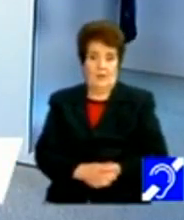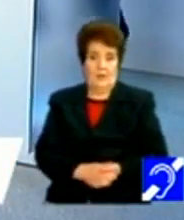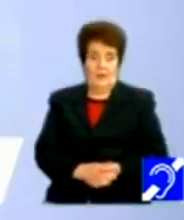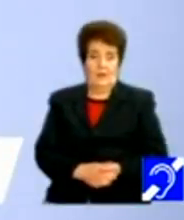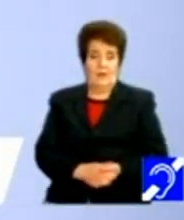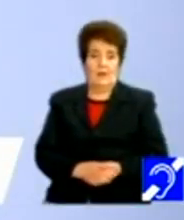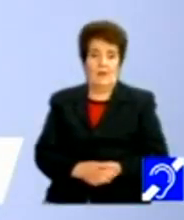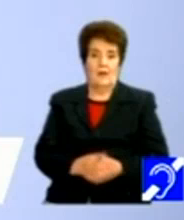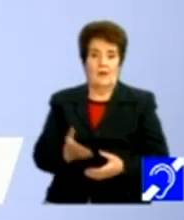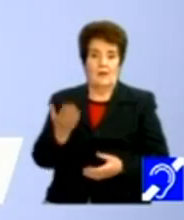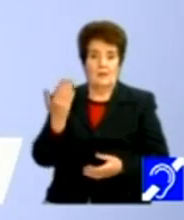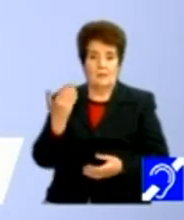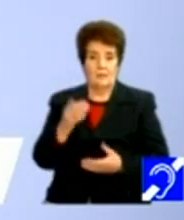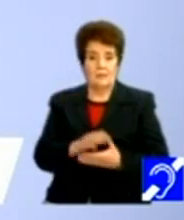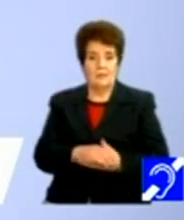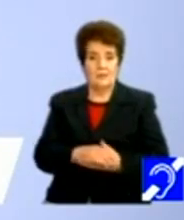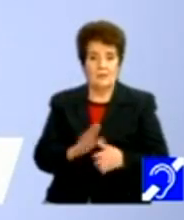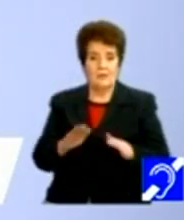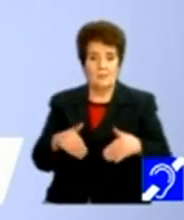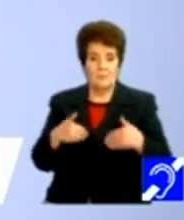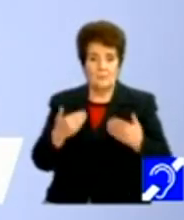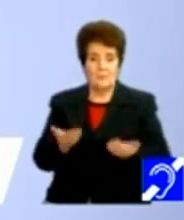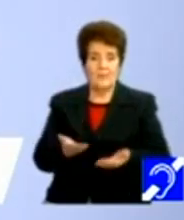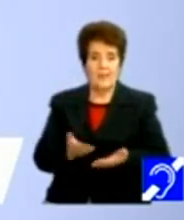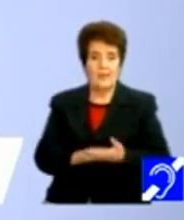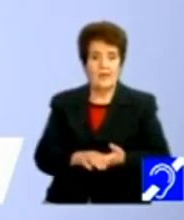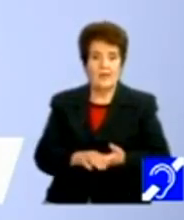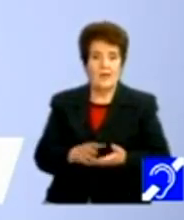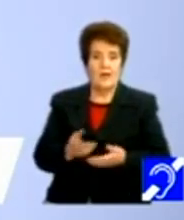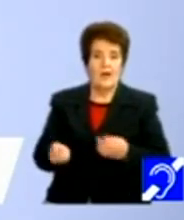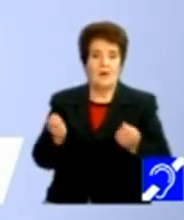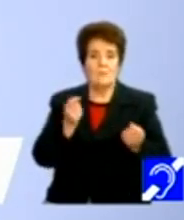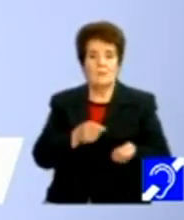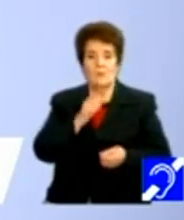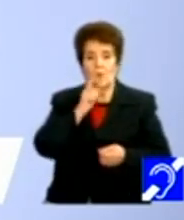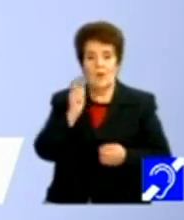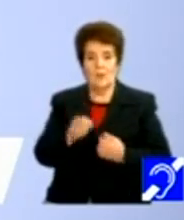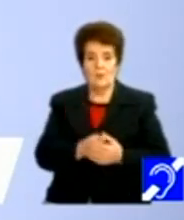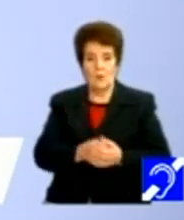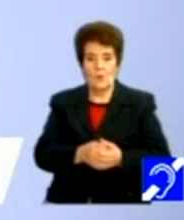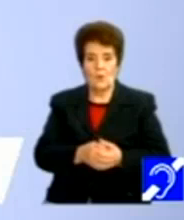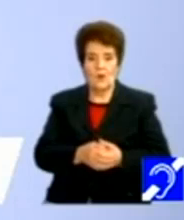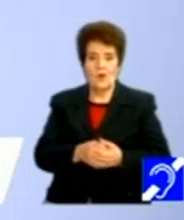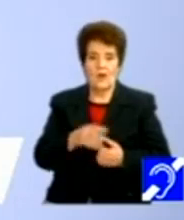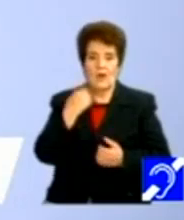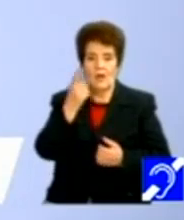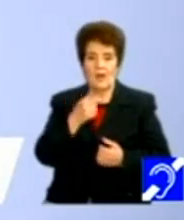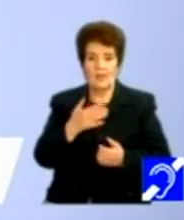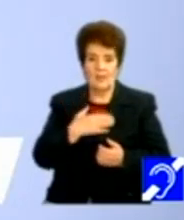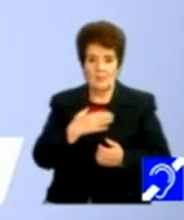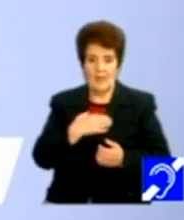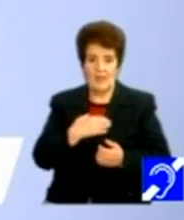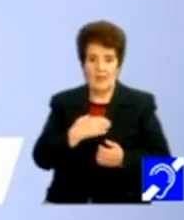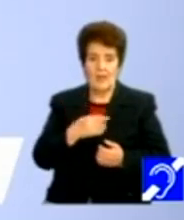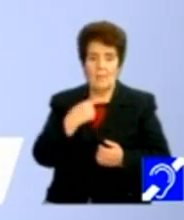la emisiunea trecută, domn Chirtoac mi-a făcut un cadou, mi-a dat o insignă. I-am adus și eu un cadou astăzi. Vreau să-i dau cartea mea personală, Istoria